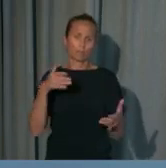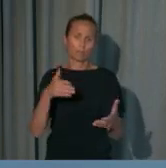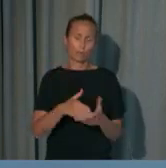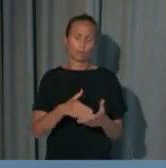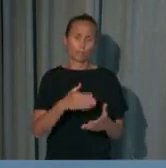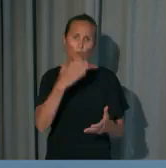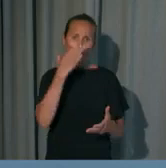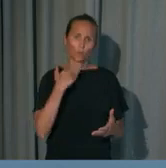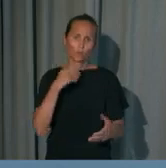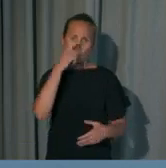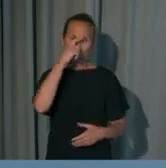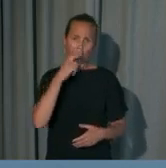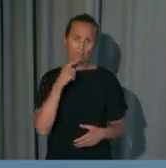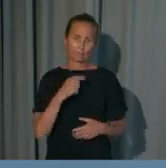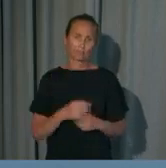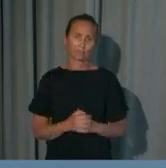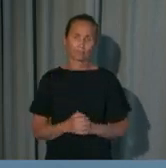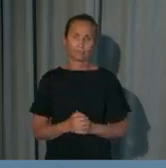mennesker.